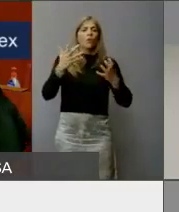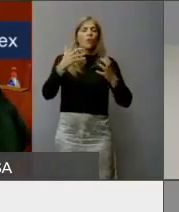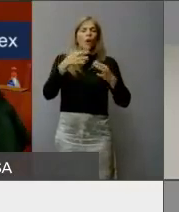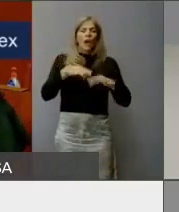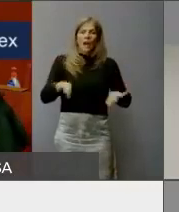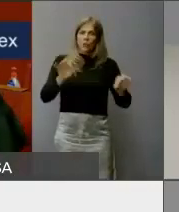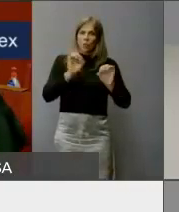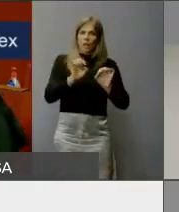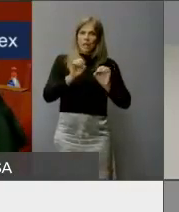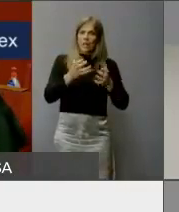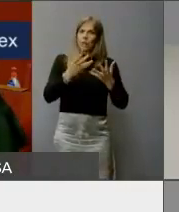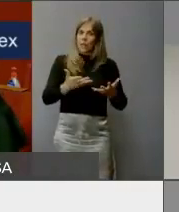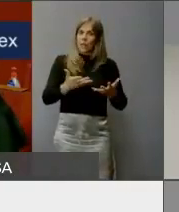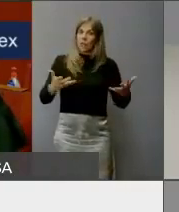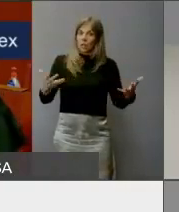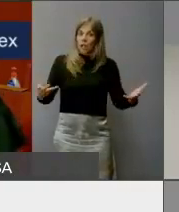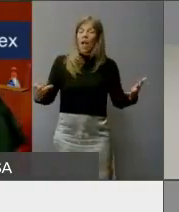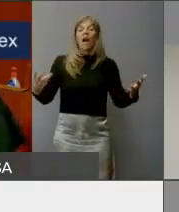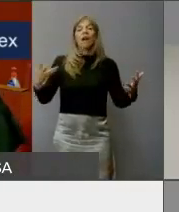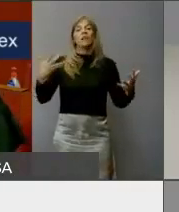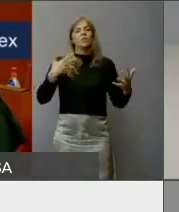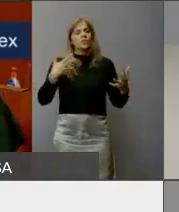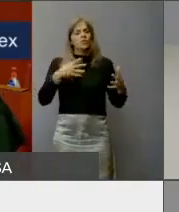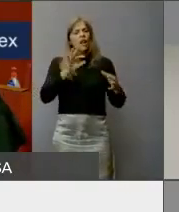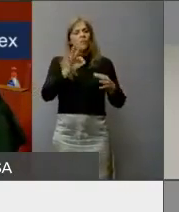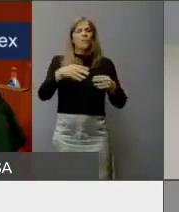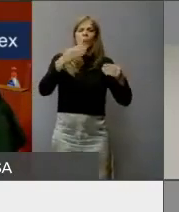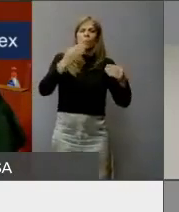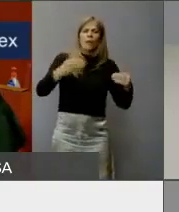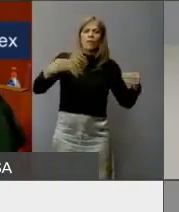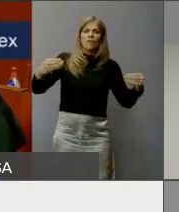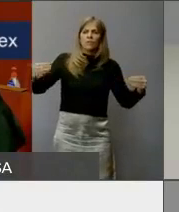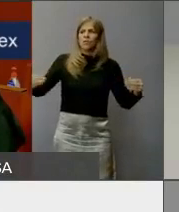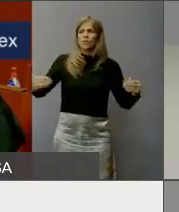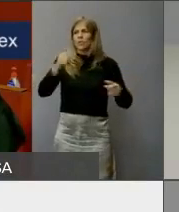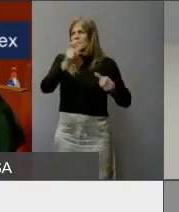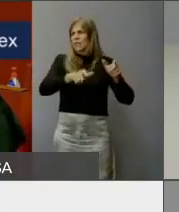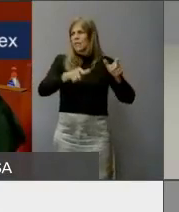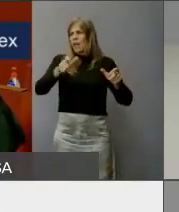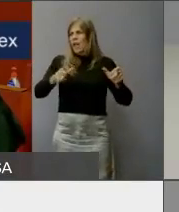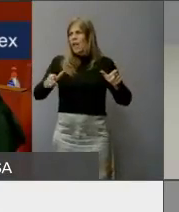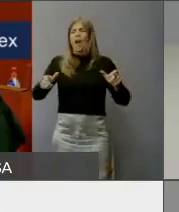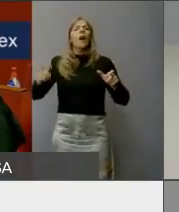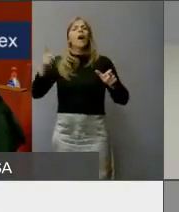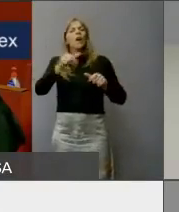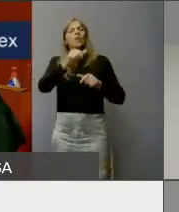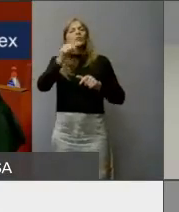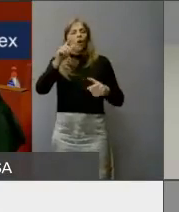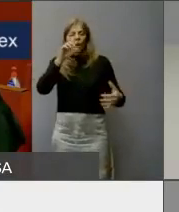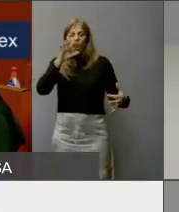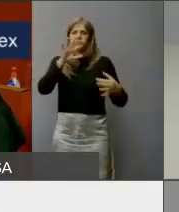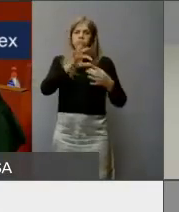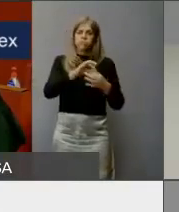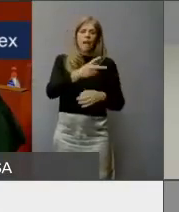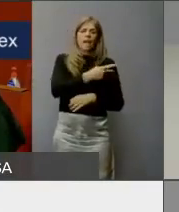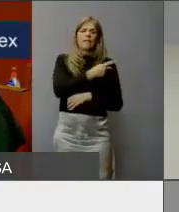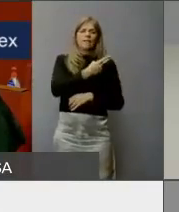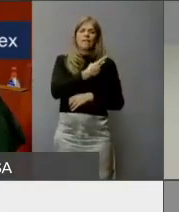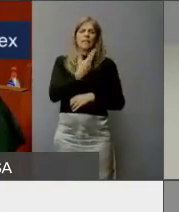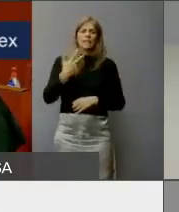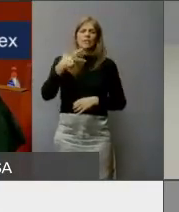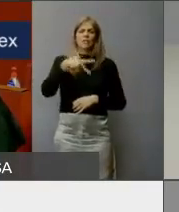ci sono comunque le professionalità e le scelte che fanno capo esclusivamente agli assistenti sociali di cosa stiamo parlando